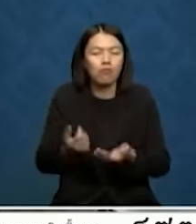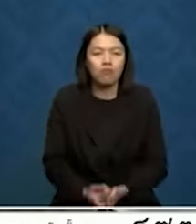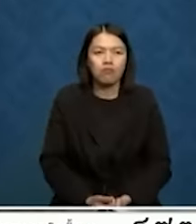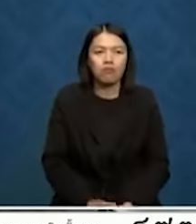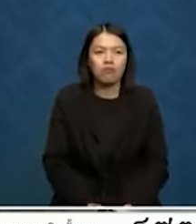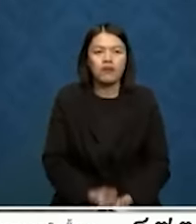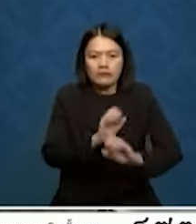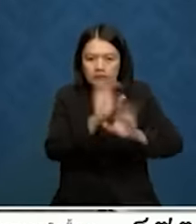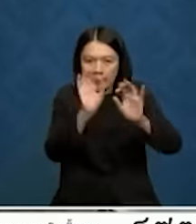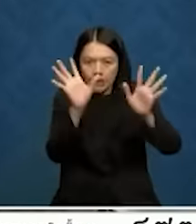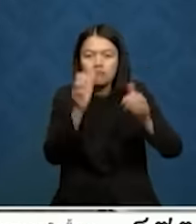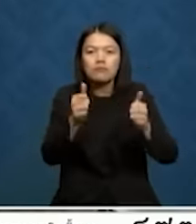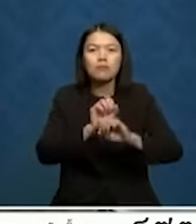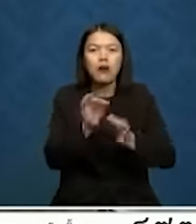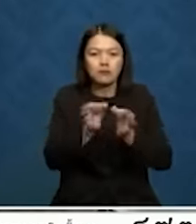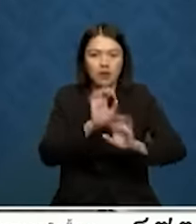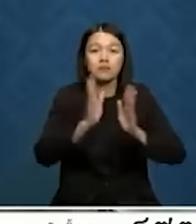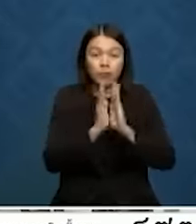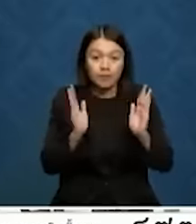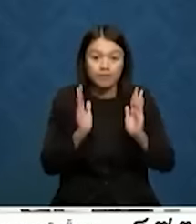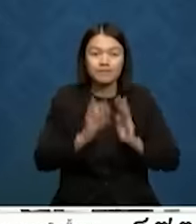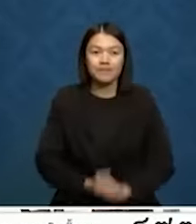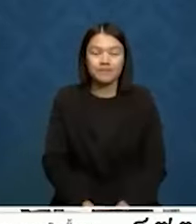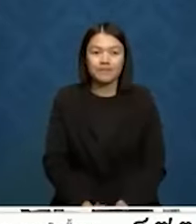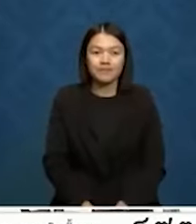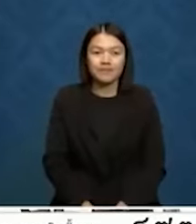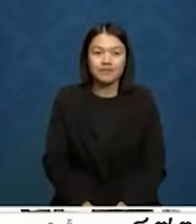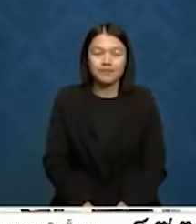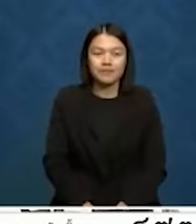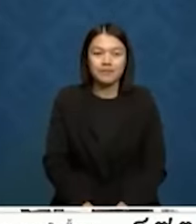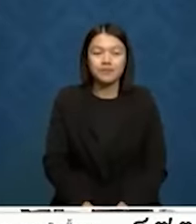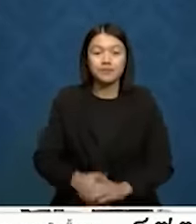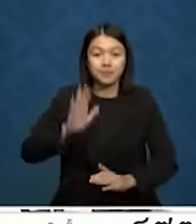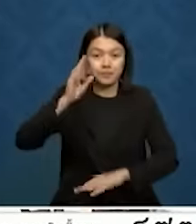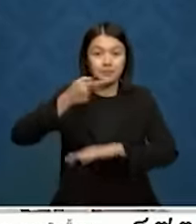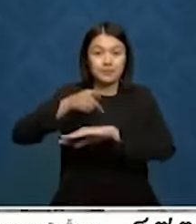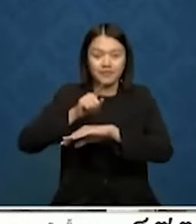ดครับผมคิดว่ามันจะได้ชัดเจนไปเลยครับท่านประธานขอบพระคุณครับ ก็จะ ท่านประธานที่เคารพครับ